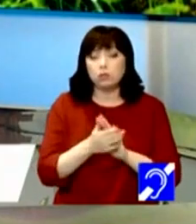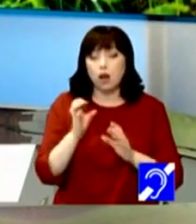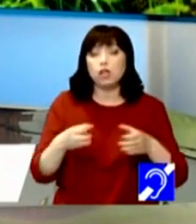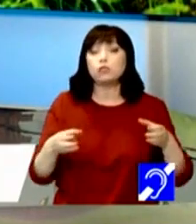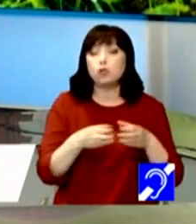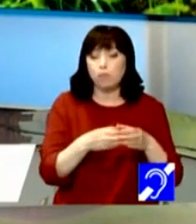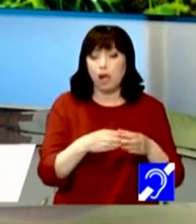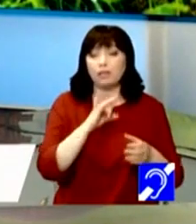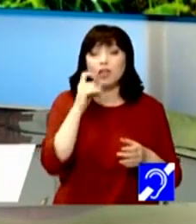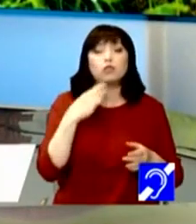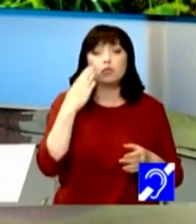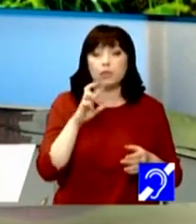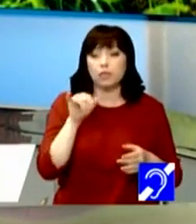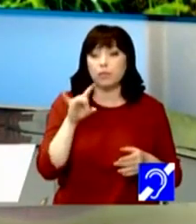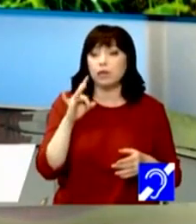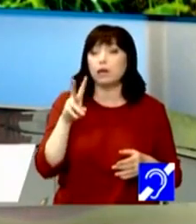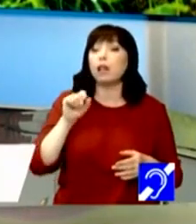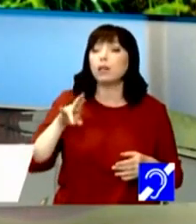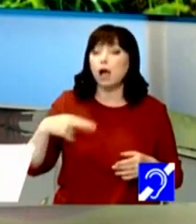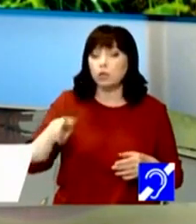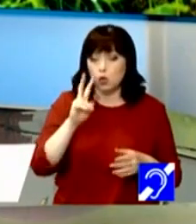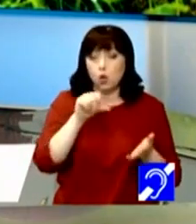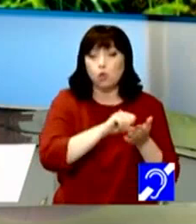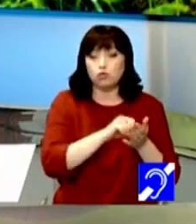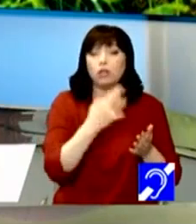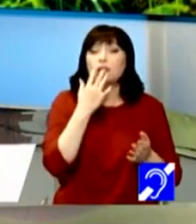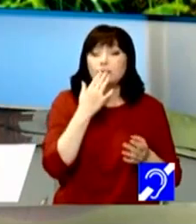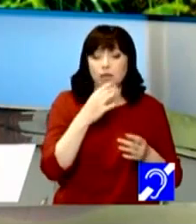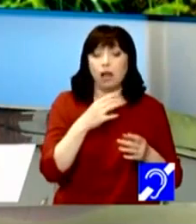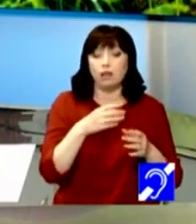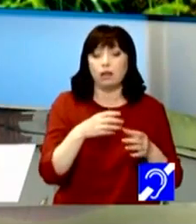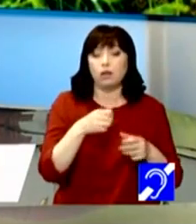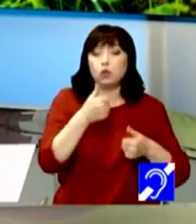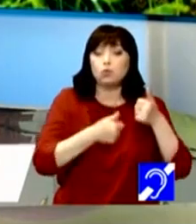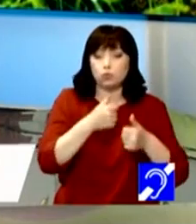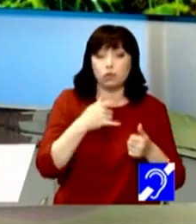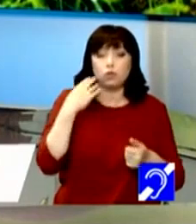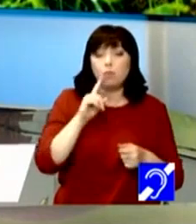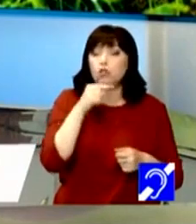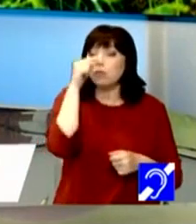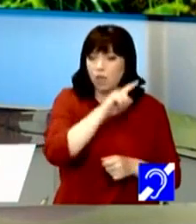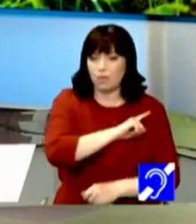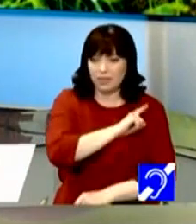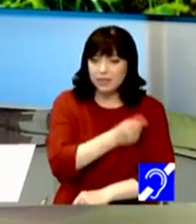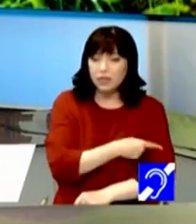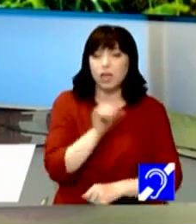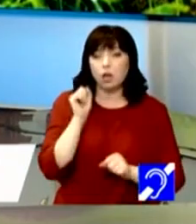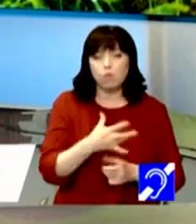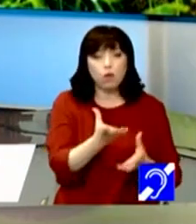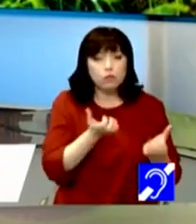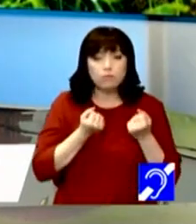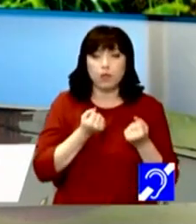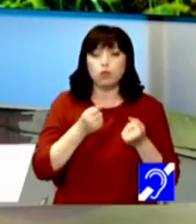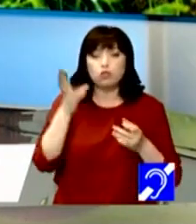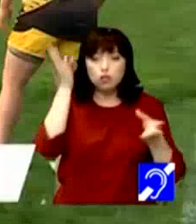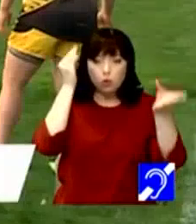din orașul Bârlad, care evoluează în Liga Națională. Îi spun că turneul din România este mai puternic și acolo pot acumula mai multe